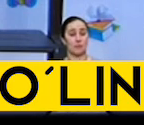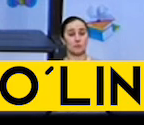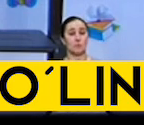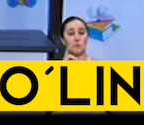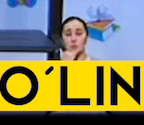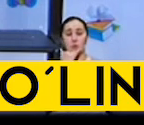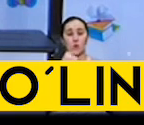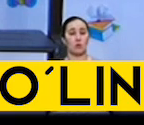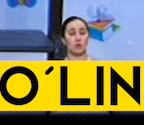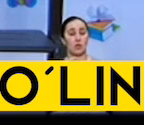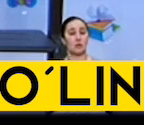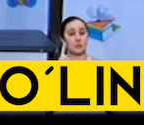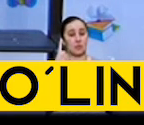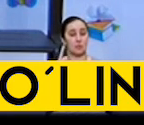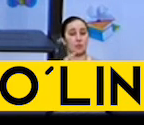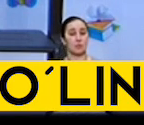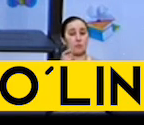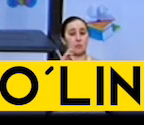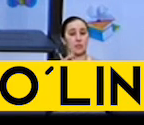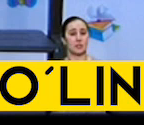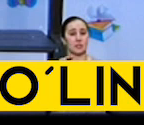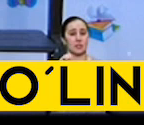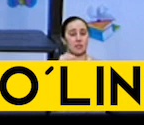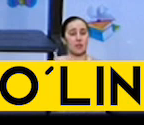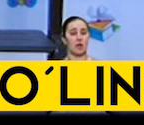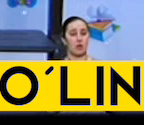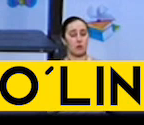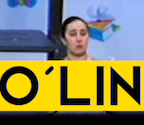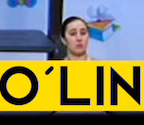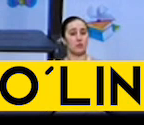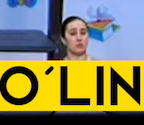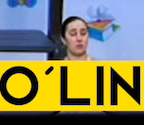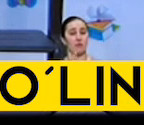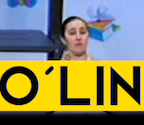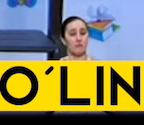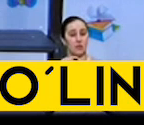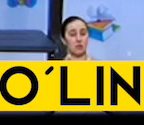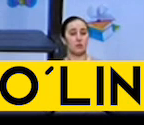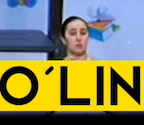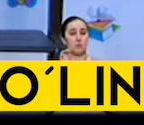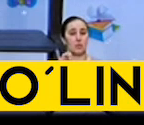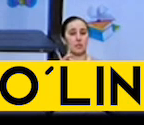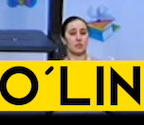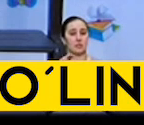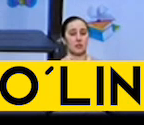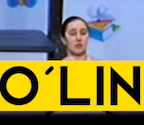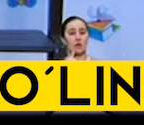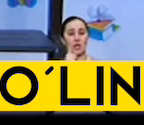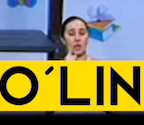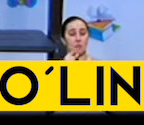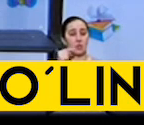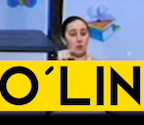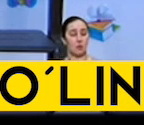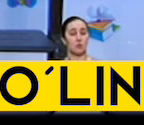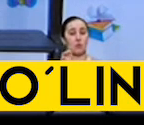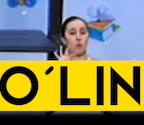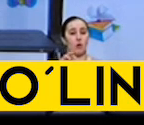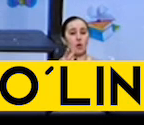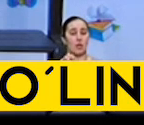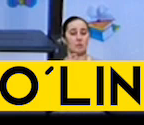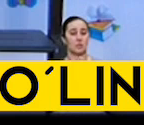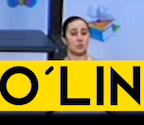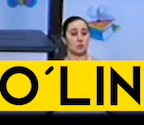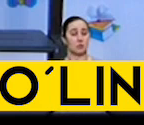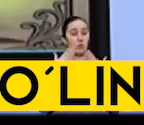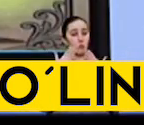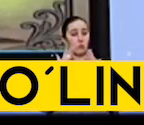shunday bobo kalonlarimizdan biri Berdaq hayoti bilan tanishamiz. Va Berdaq qalamiga mansub bolam she'rini